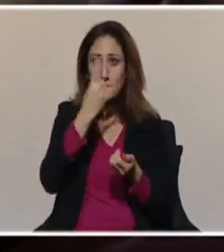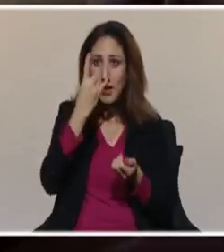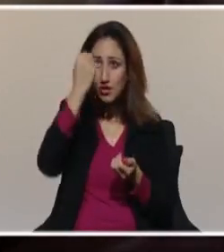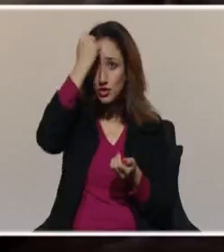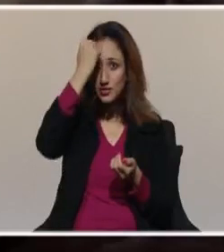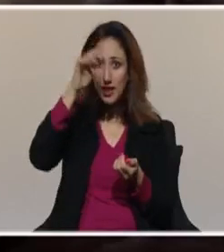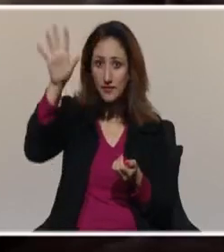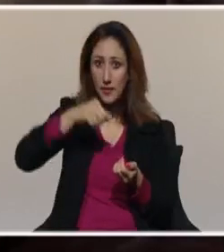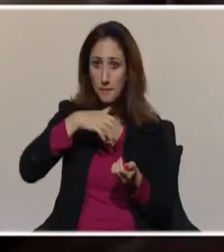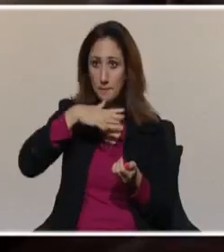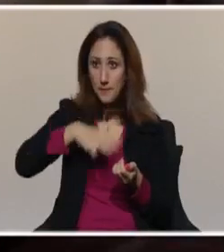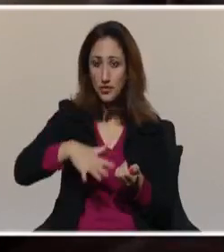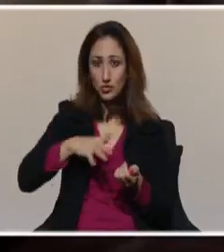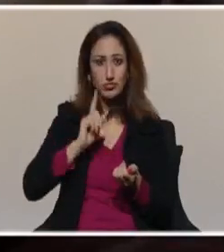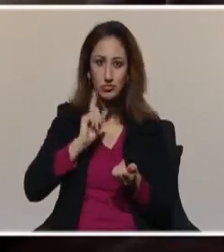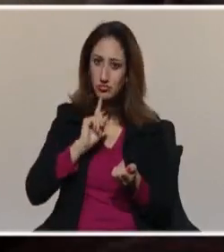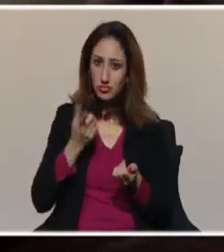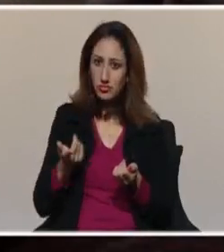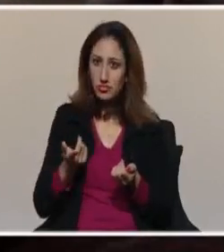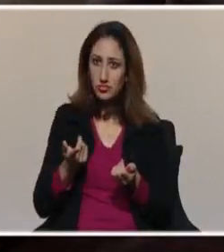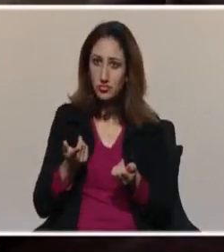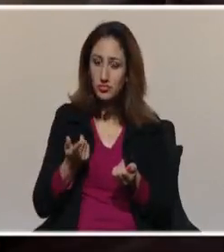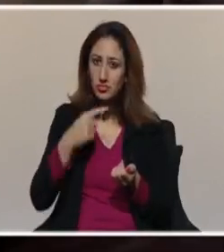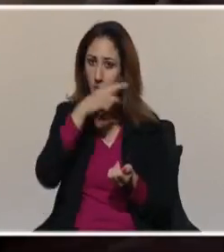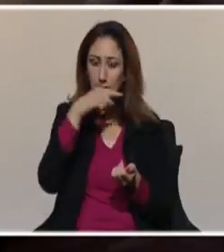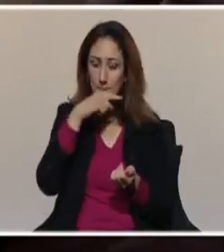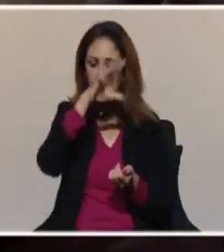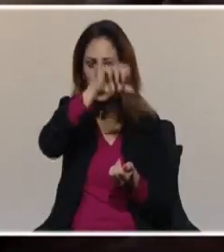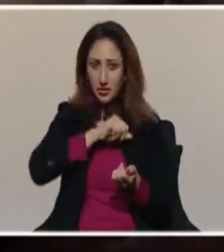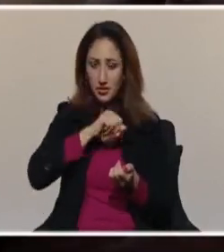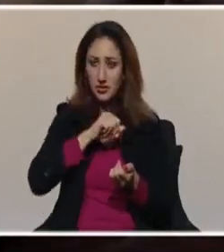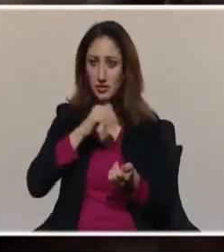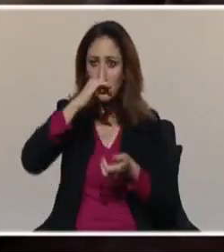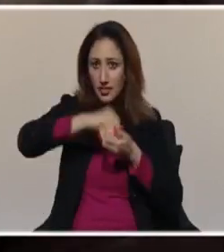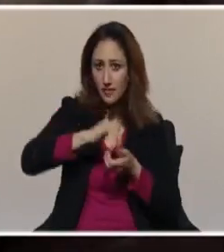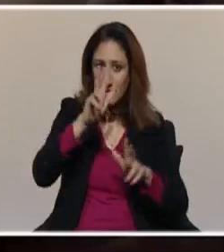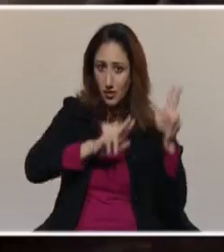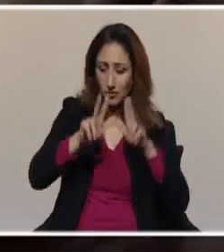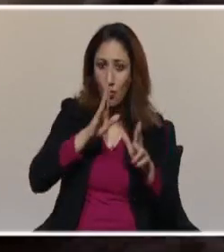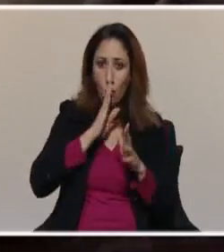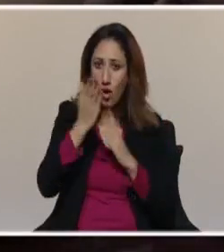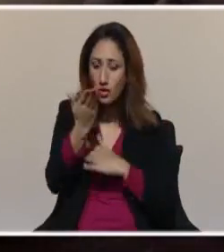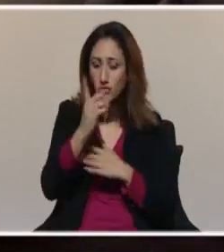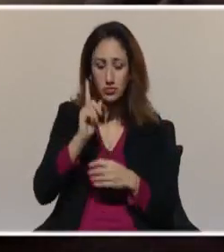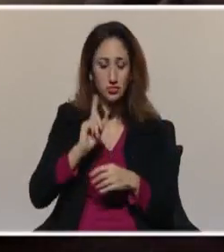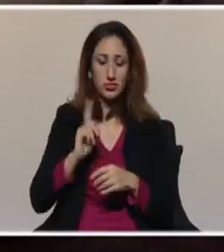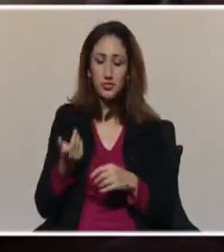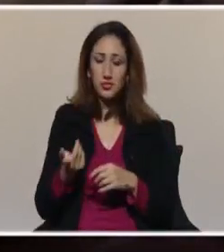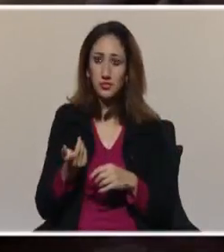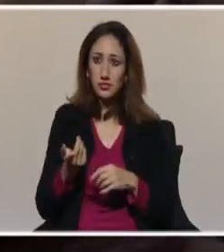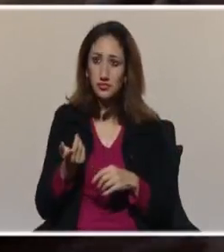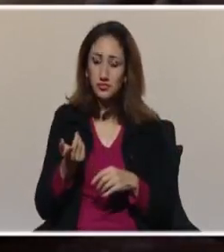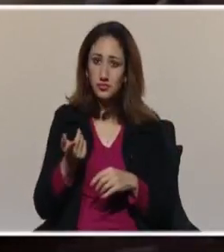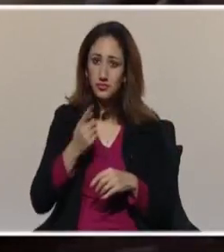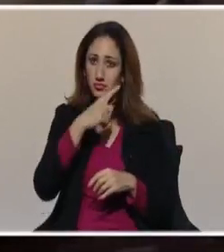جنيه تجيب مأذون، ايه اللي جابرها على كده؟ ايه اللي جابر سناء على كده؟ ايه اللي يخلي سناء توافق انها تتجوز بمأذون غير